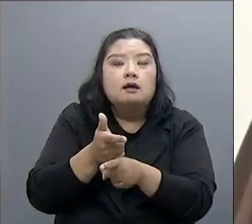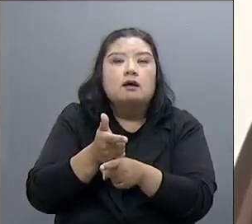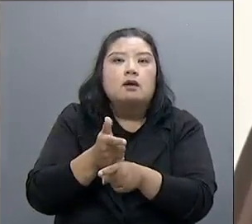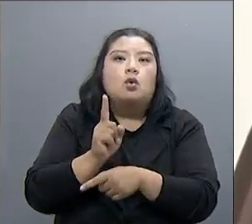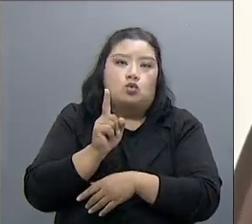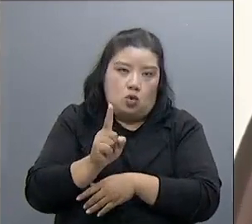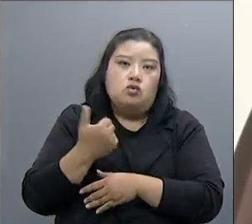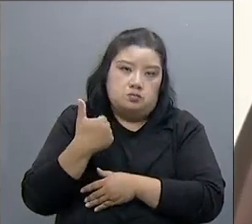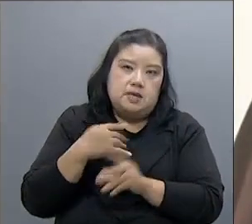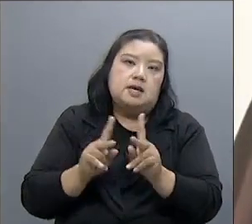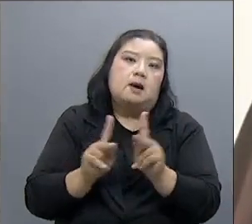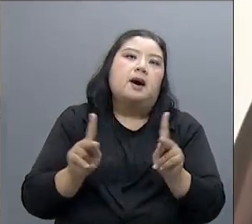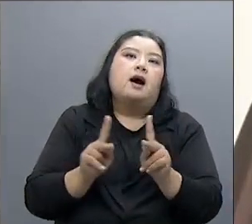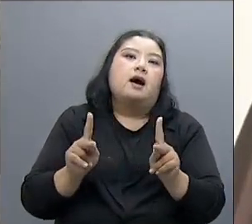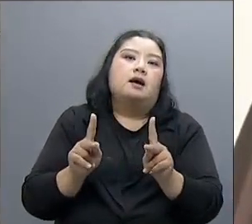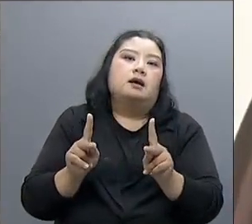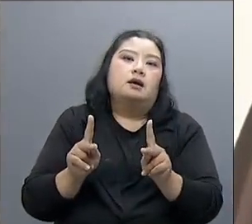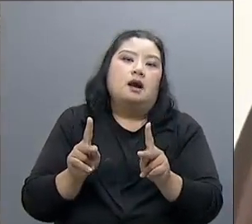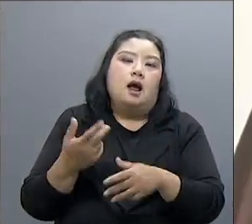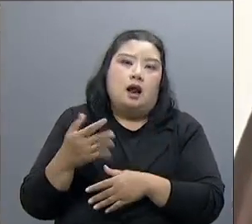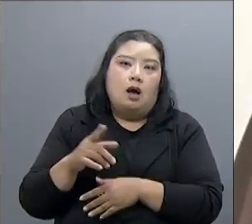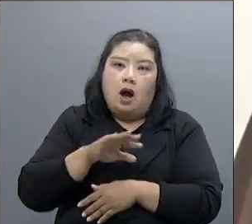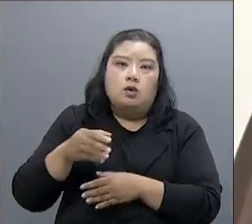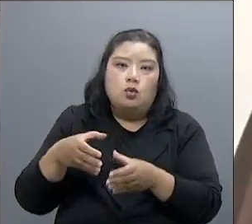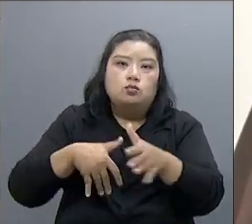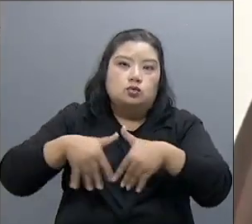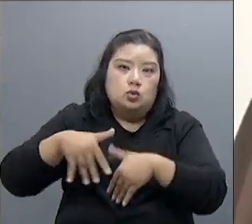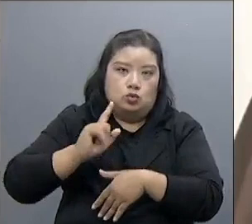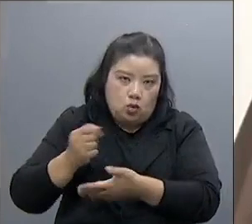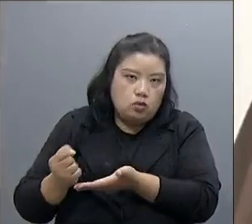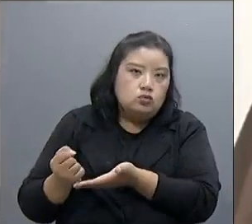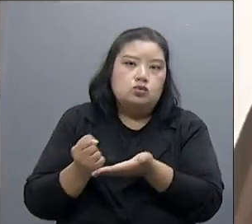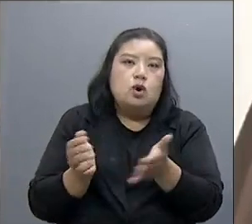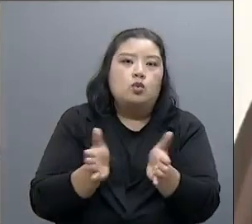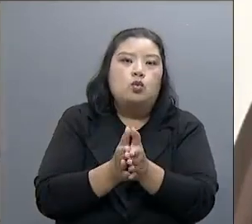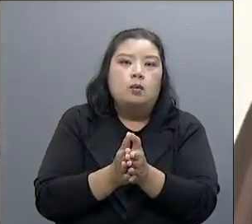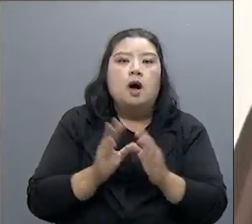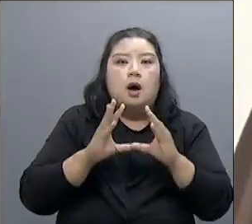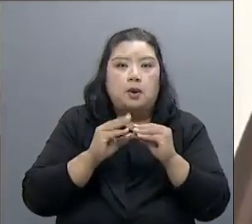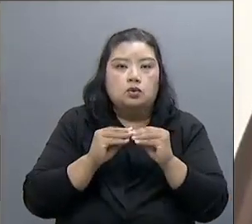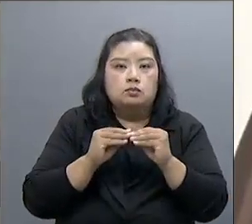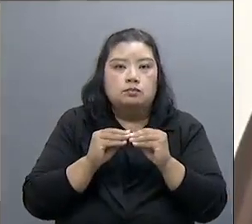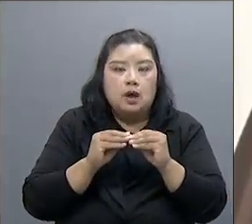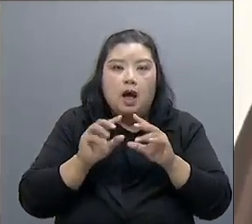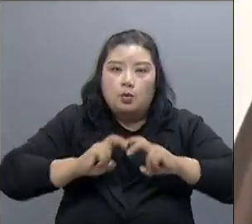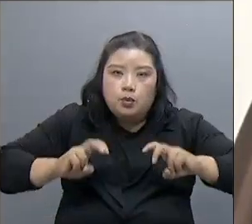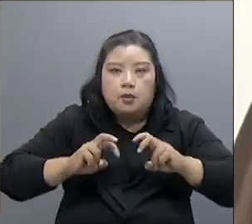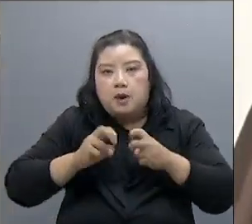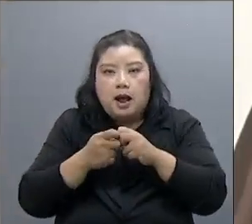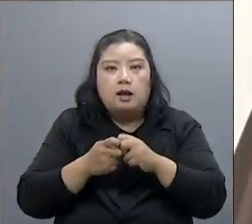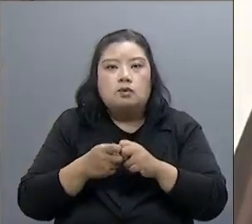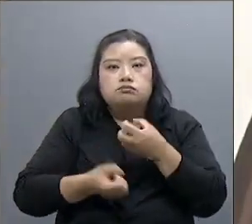ตั้งคณะกรรมการพิกบอร์ดใหม่แล้วก็ให้พี่น้องรายย่อยเข้าไปมีส่วนร่วมในการนะครับแก้ปัญหาเรื่องการเลี้ยงสุกรด้วย